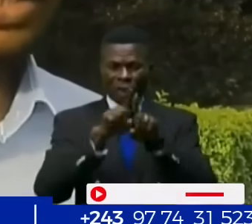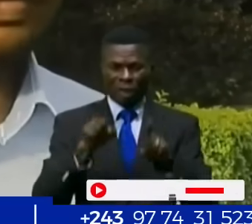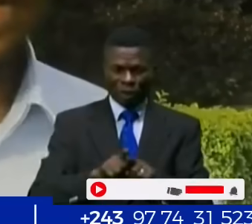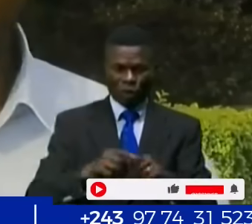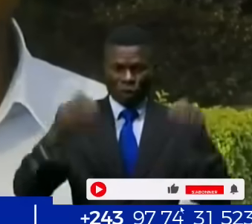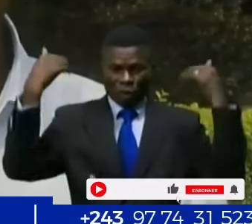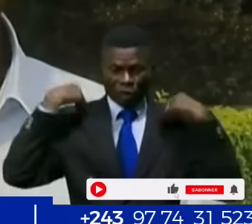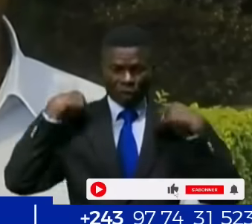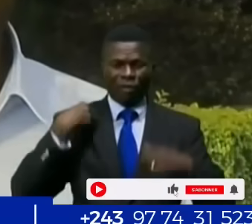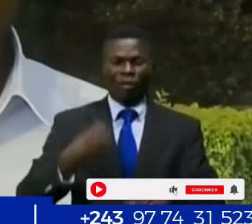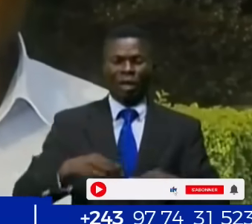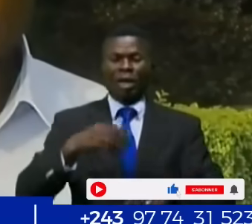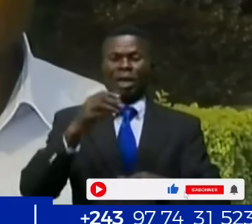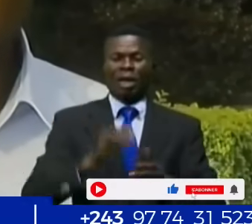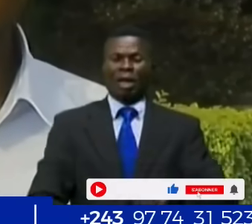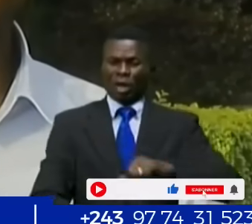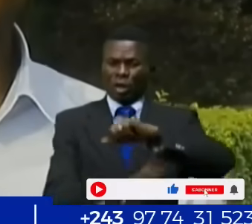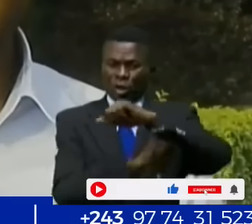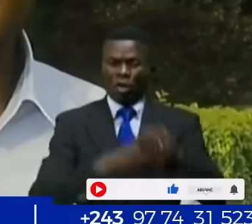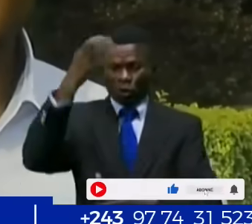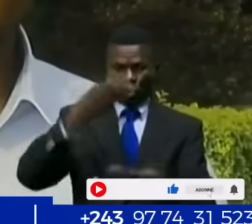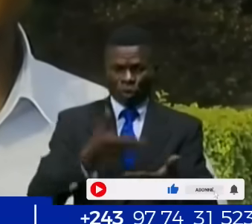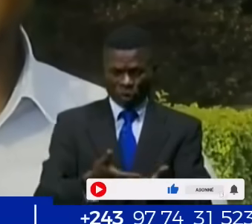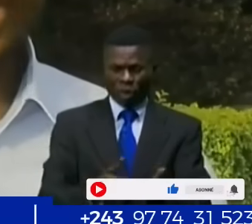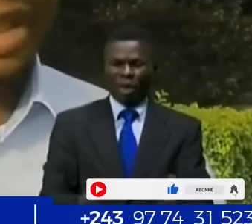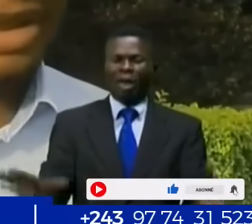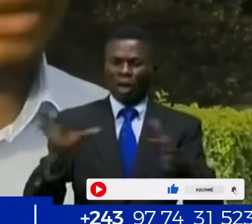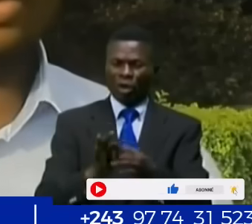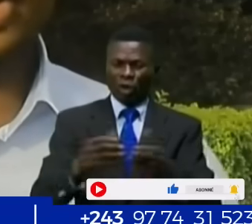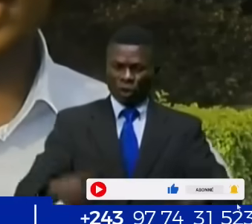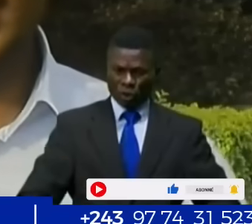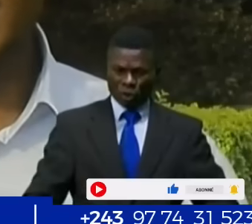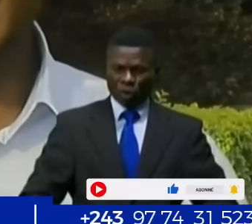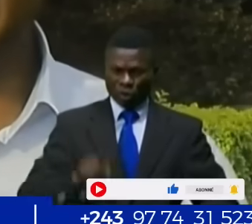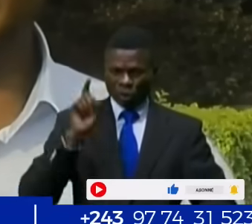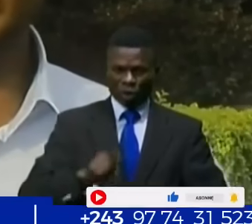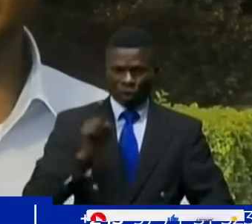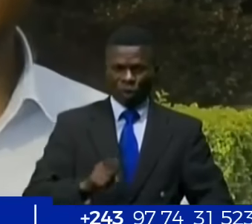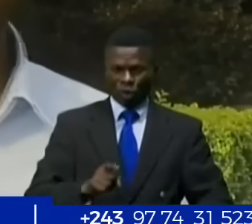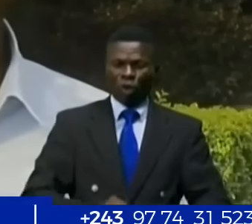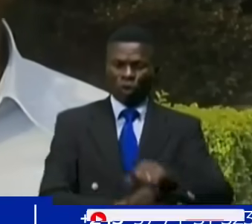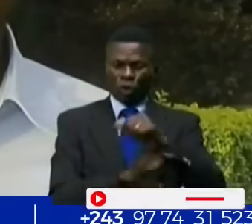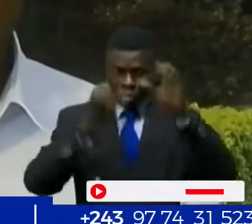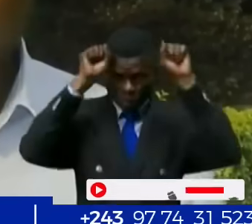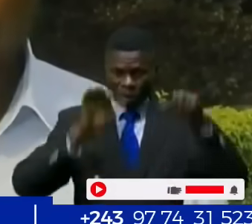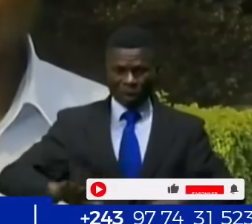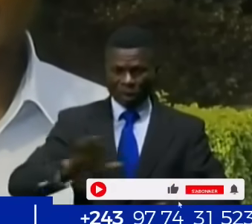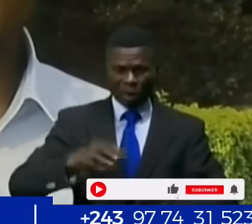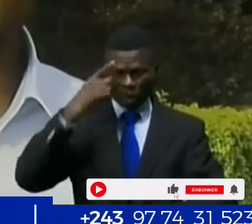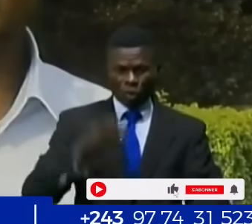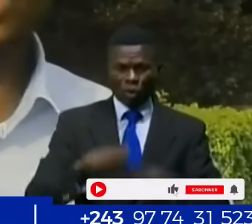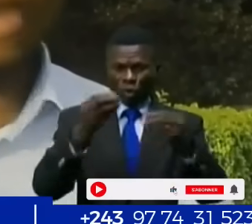chef Kagame. Alors on doit être unis ensemble, la jeunesse, on doit être unis derrière le chef de l'État pour leur apporter le